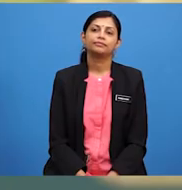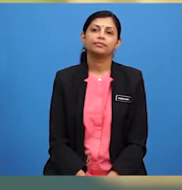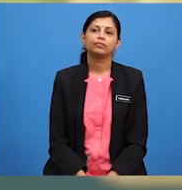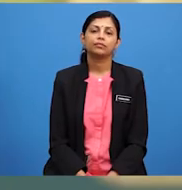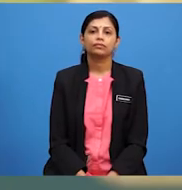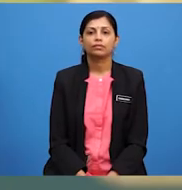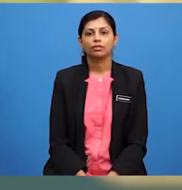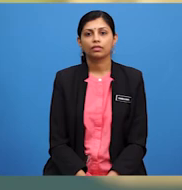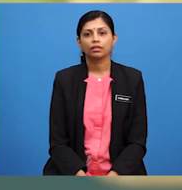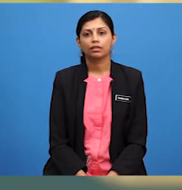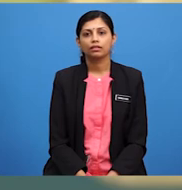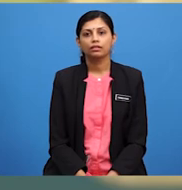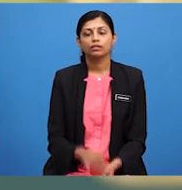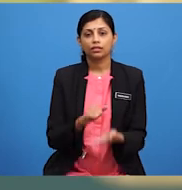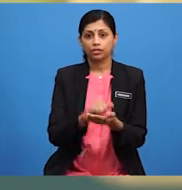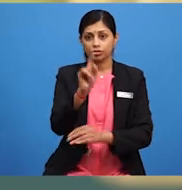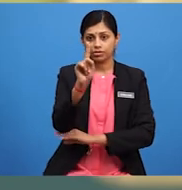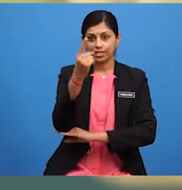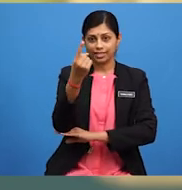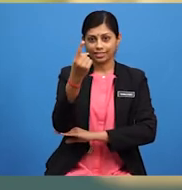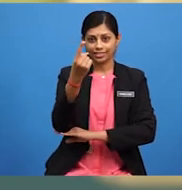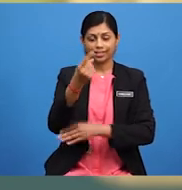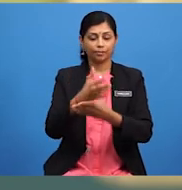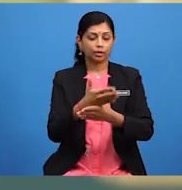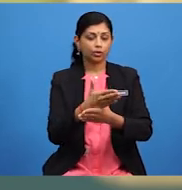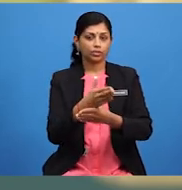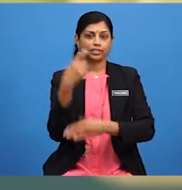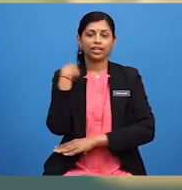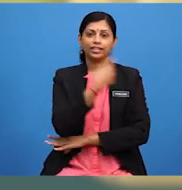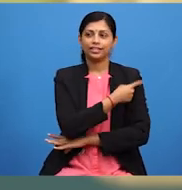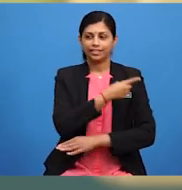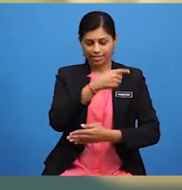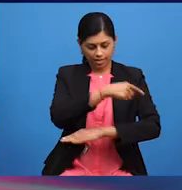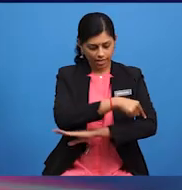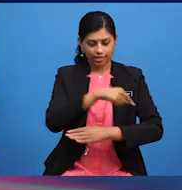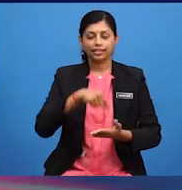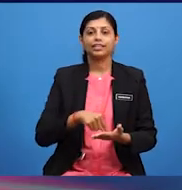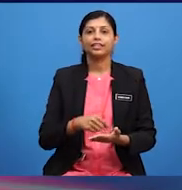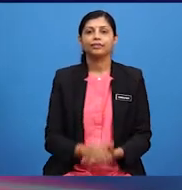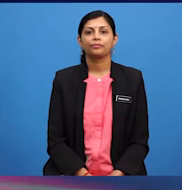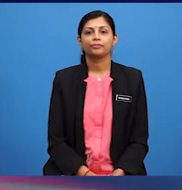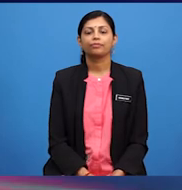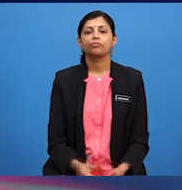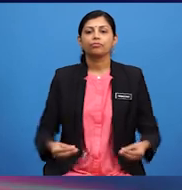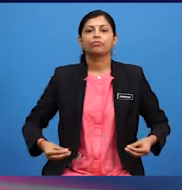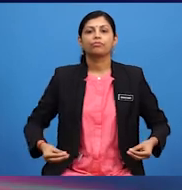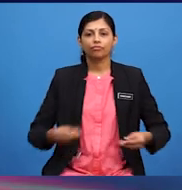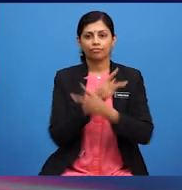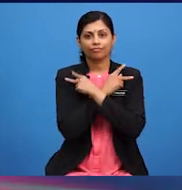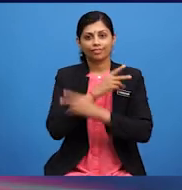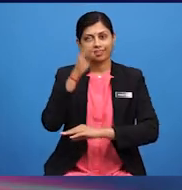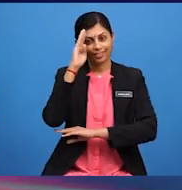Maka, sampai di sini sahaja pengkongsian kita pada hari ini. Sekian, terima kasih.